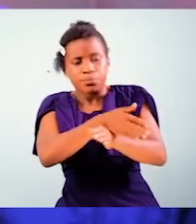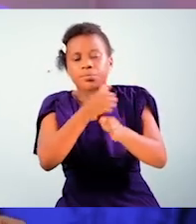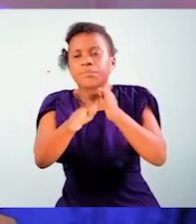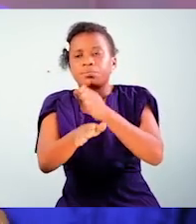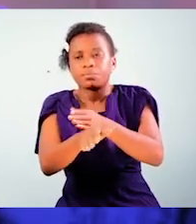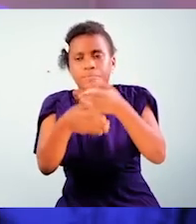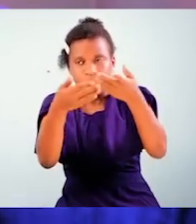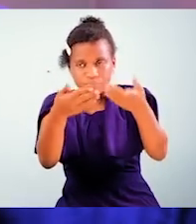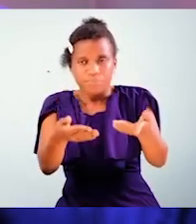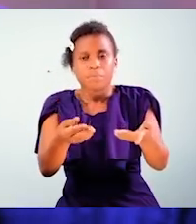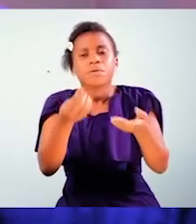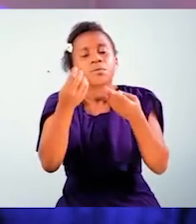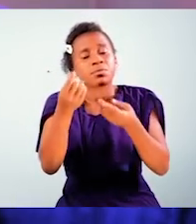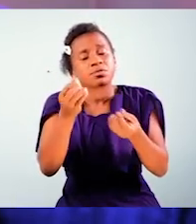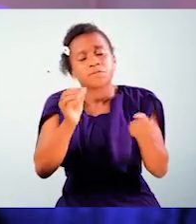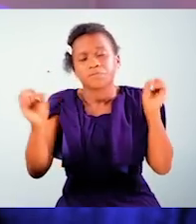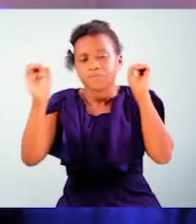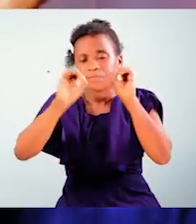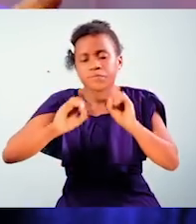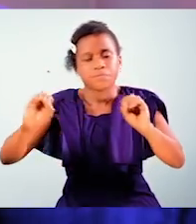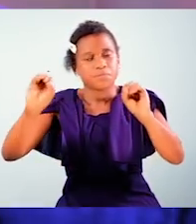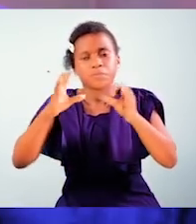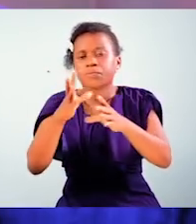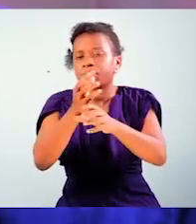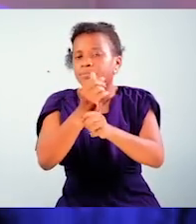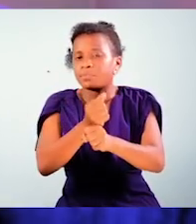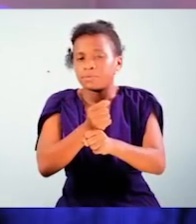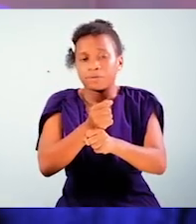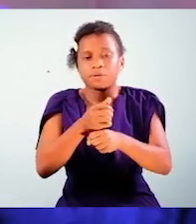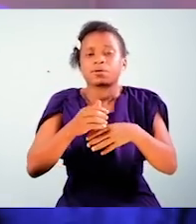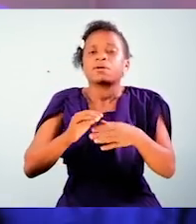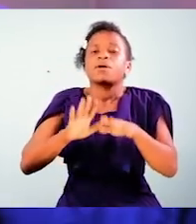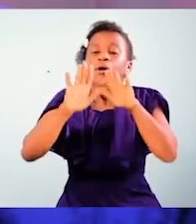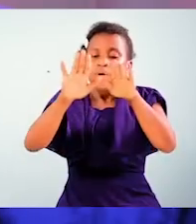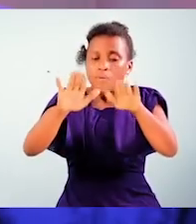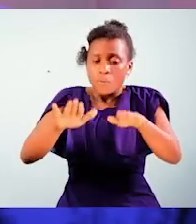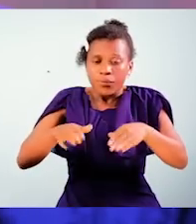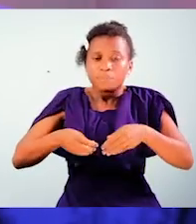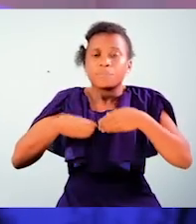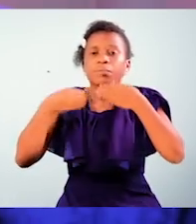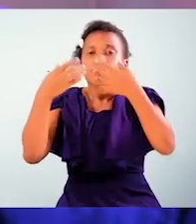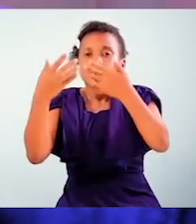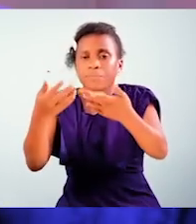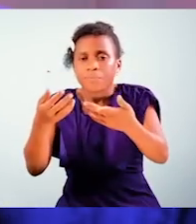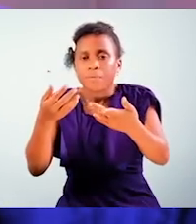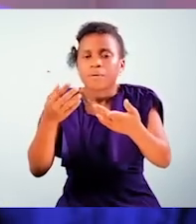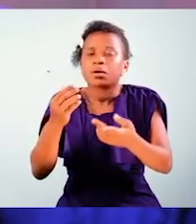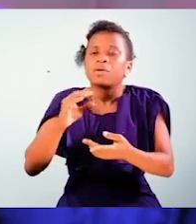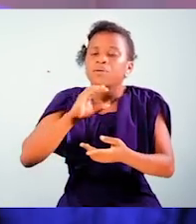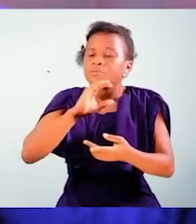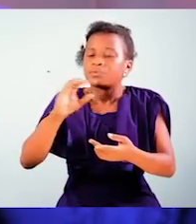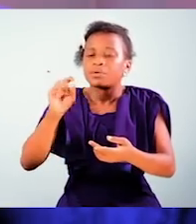wale mavu pesa zao hazikwenda. Pesa kweli zibunge lilitoa lakini hazijafika kwa walengwa. CAG amekuwa ni